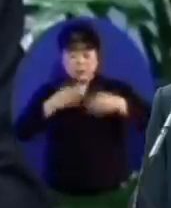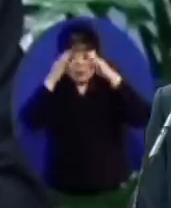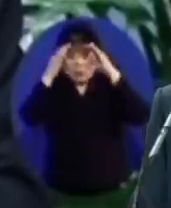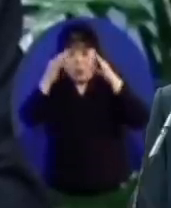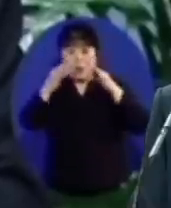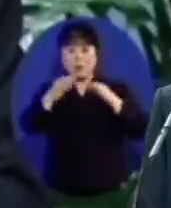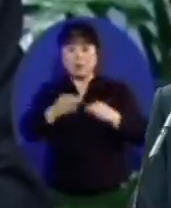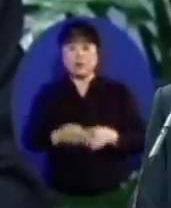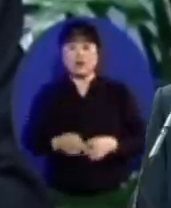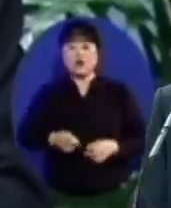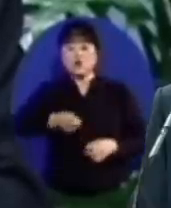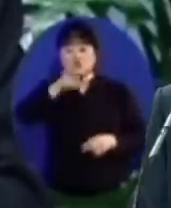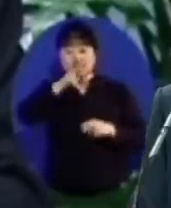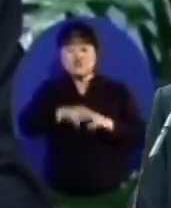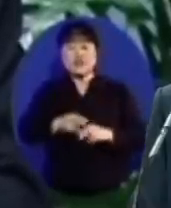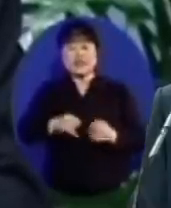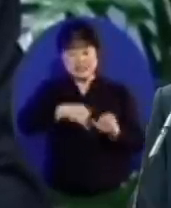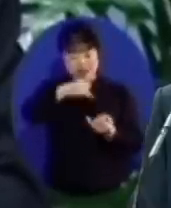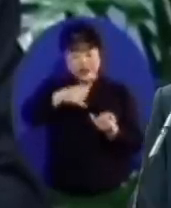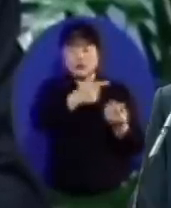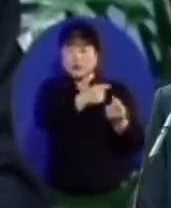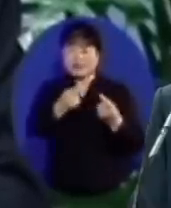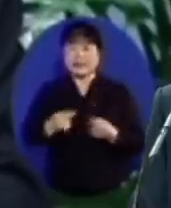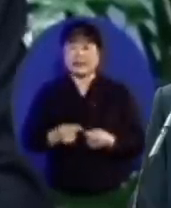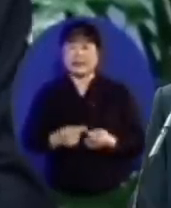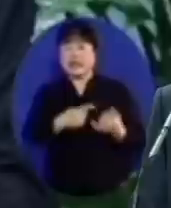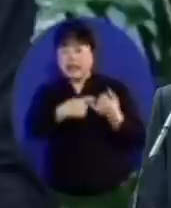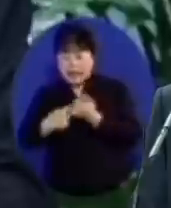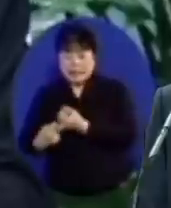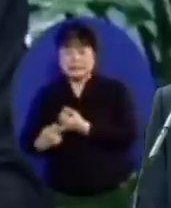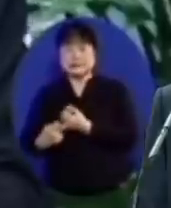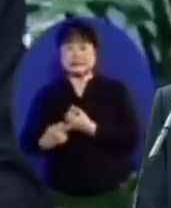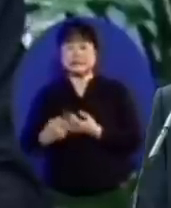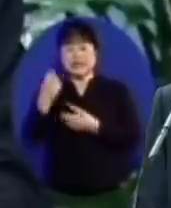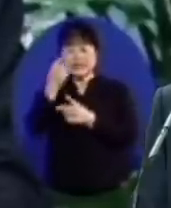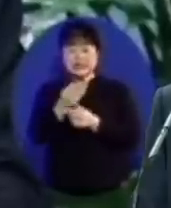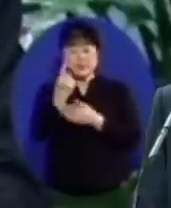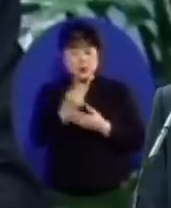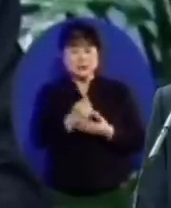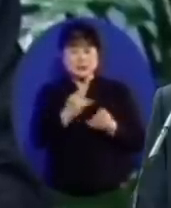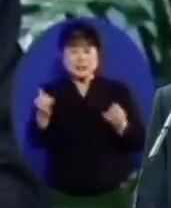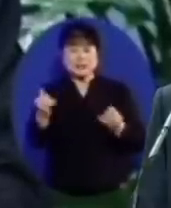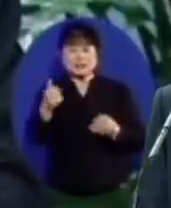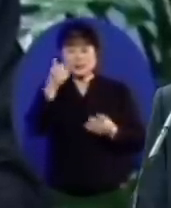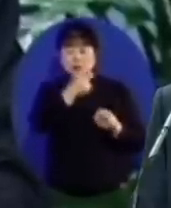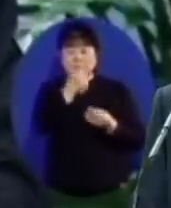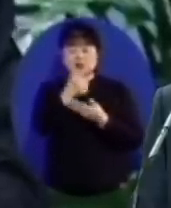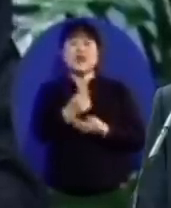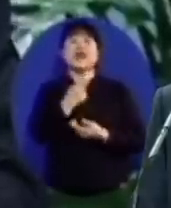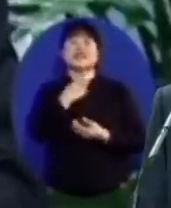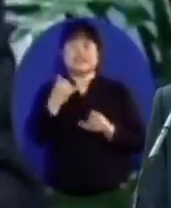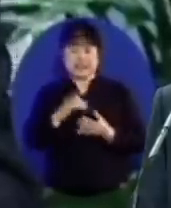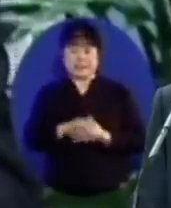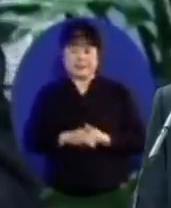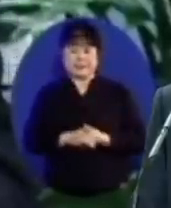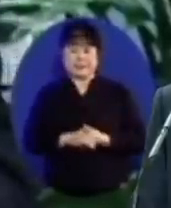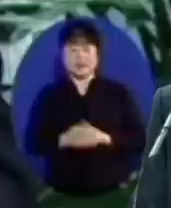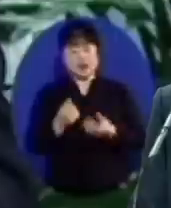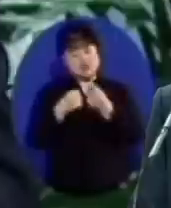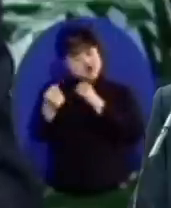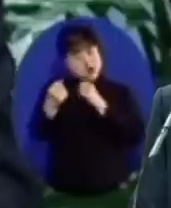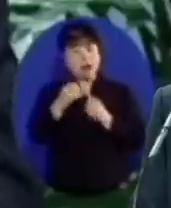우리는 수가성 우물가의 여인이나 이 가늠하다가 현장에 잡힌 여인과 다름없는 죄인이지만은 그러함에도